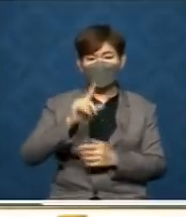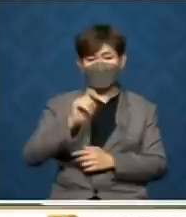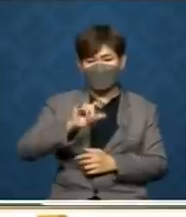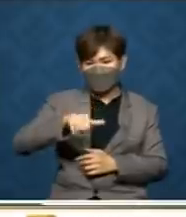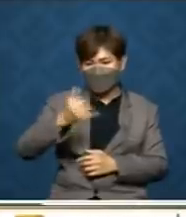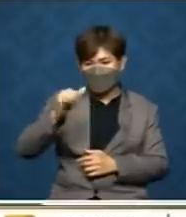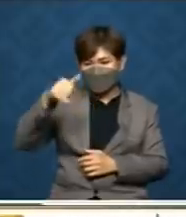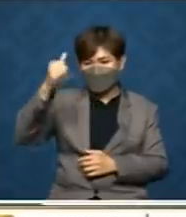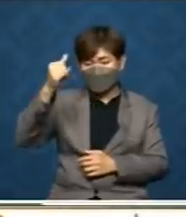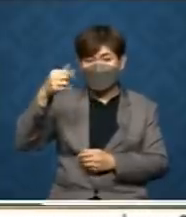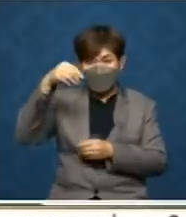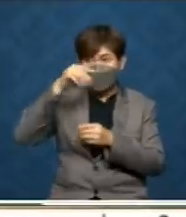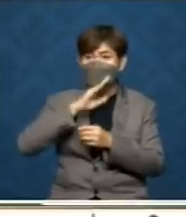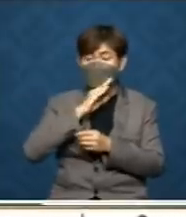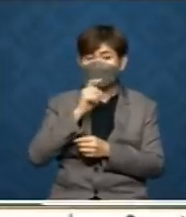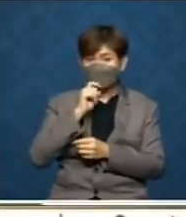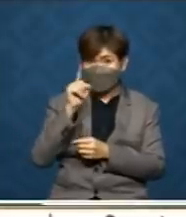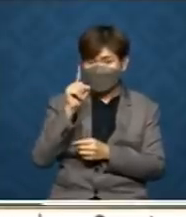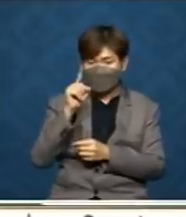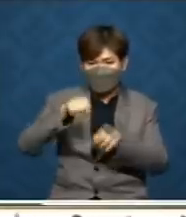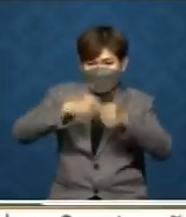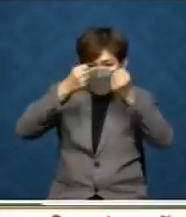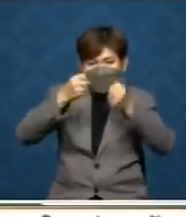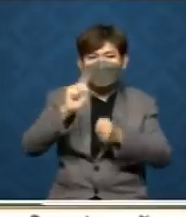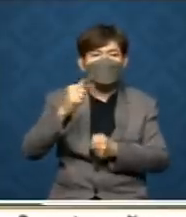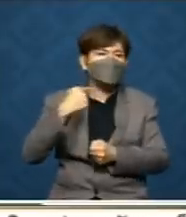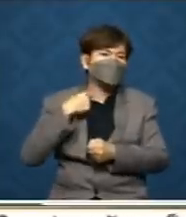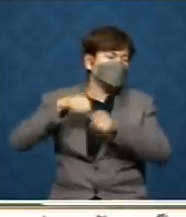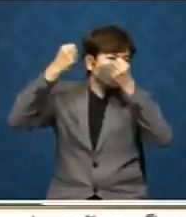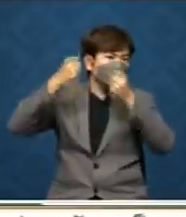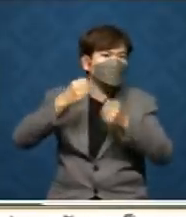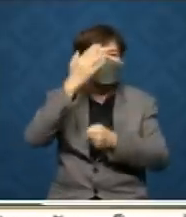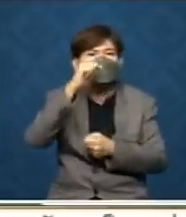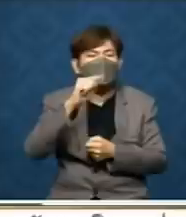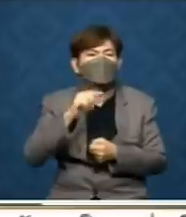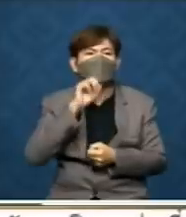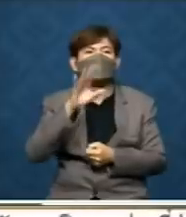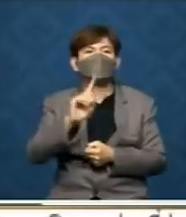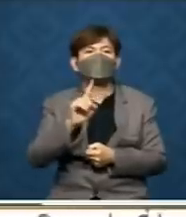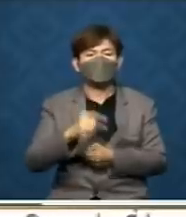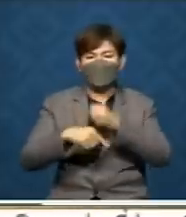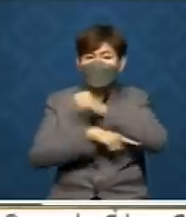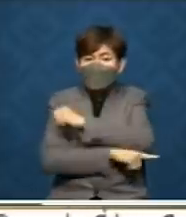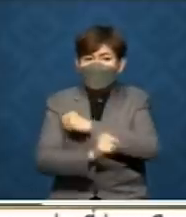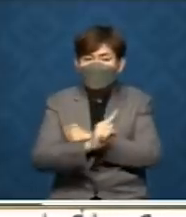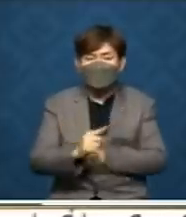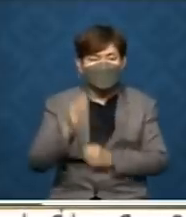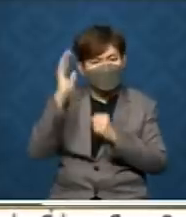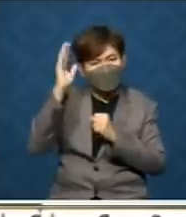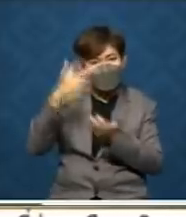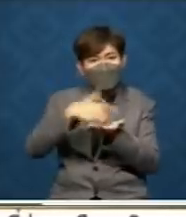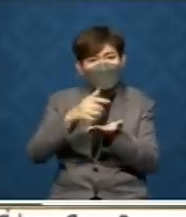ก็หาคอแล้วเนี่ยโกงอะไรบ้างนี่พวกผมพอจะไปแล้วบ้วนเพื่อนพูดมาสี่วัน